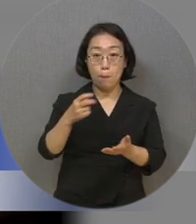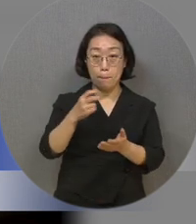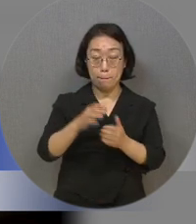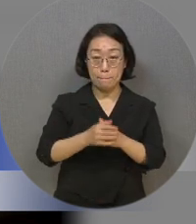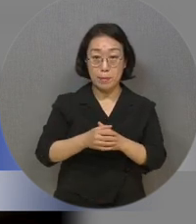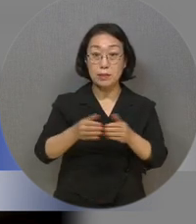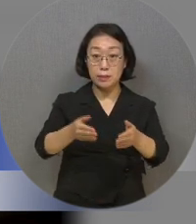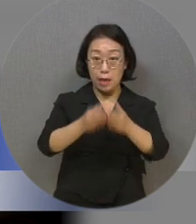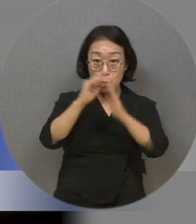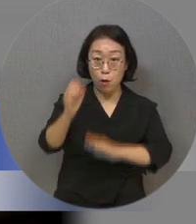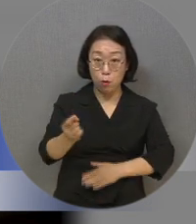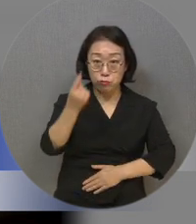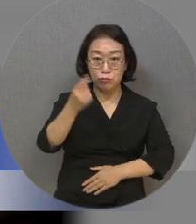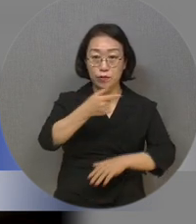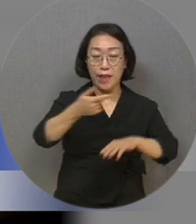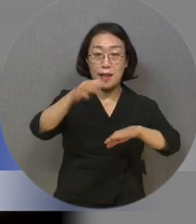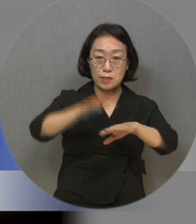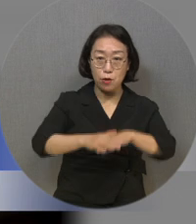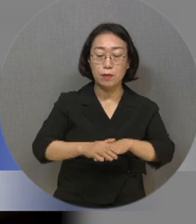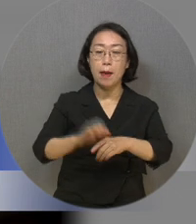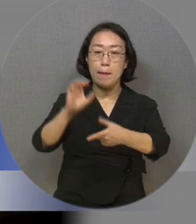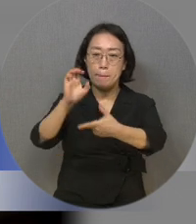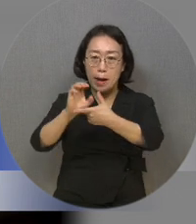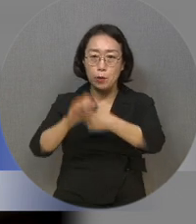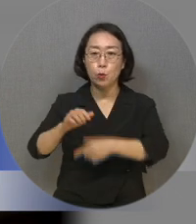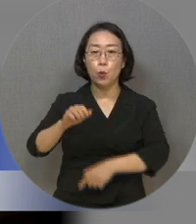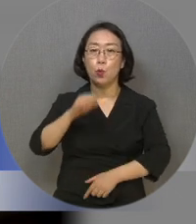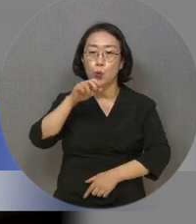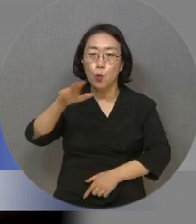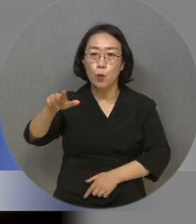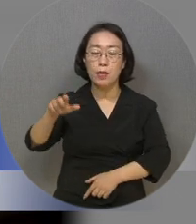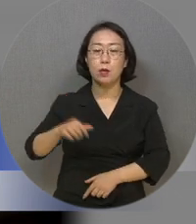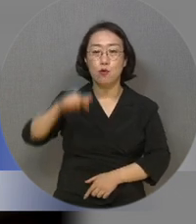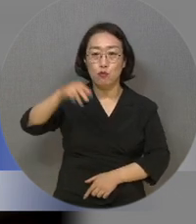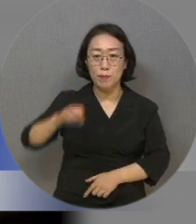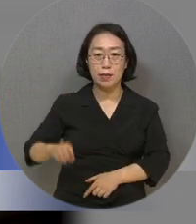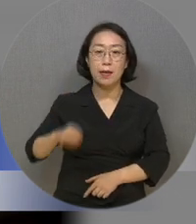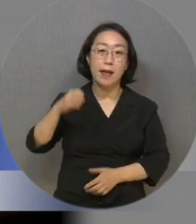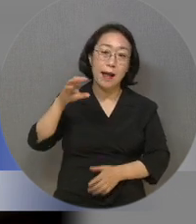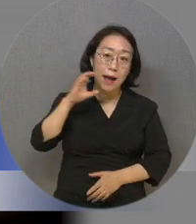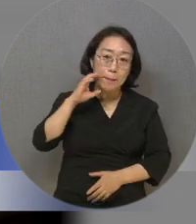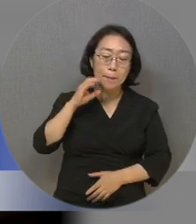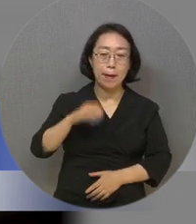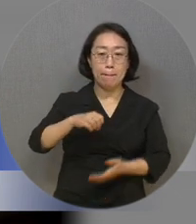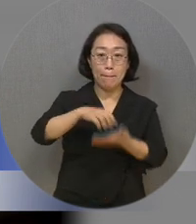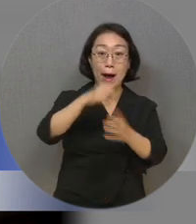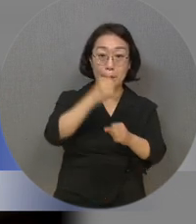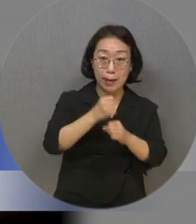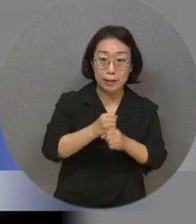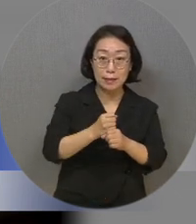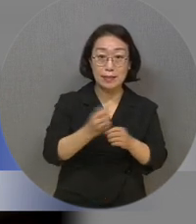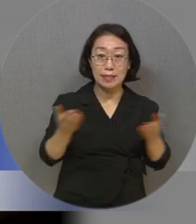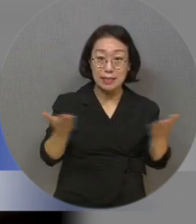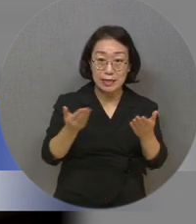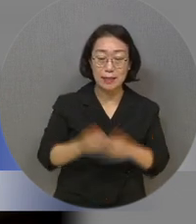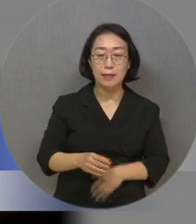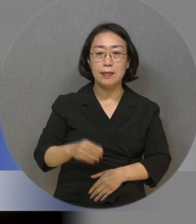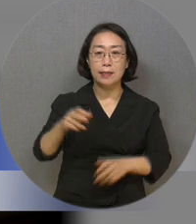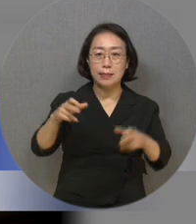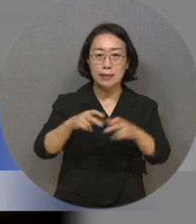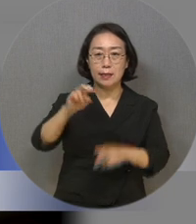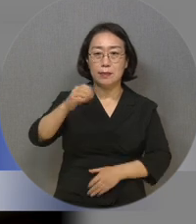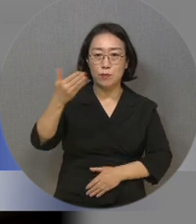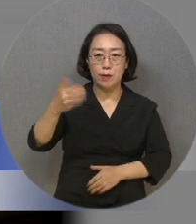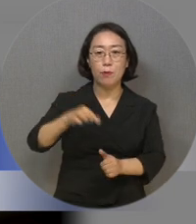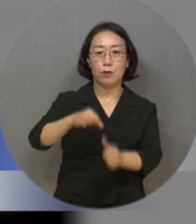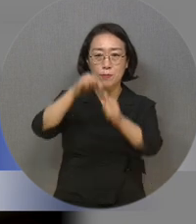시작으로 대전과 판교, 용인, 구미 등의 이 카페, 베이커리 업종 관련 직무로 29명의 장애인을